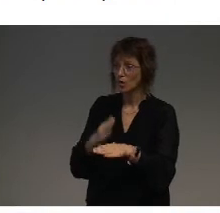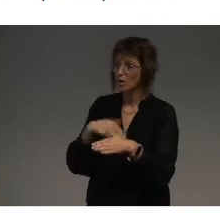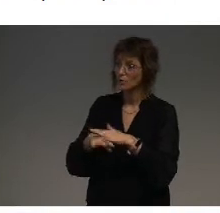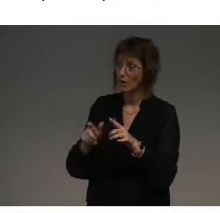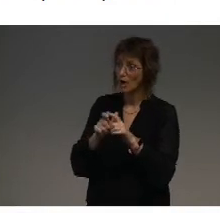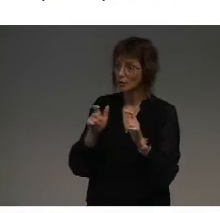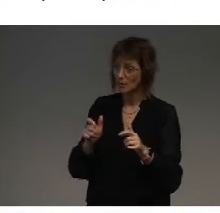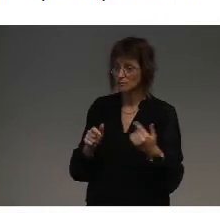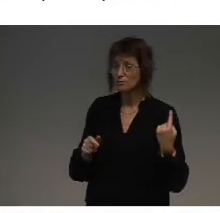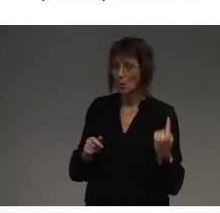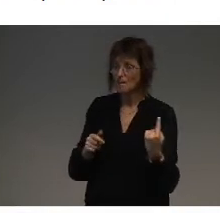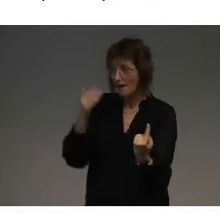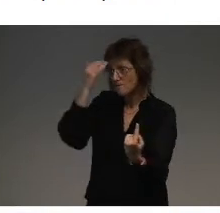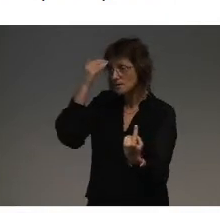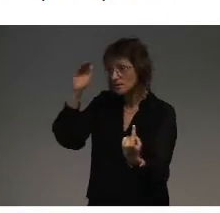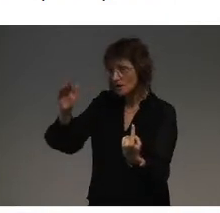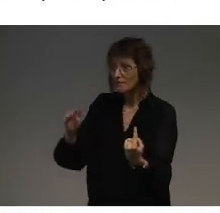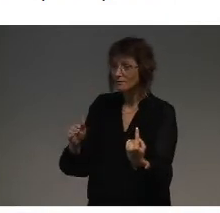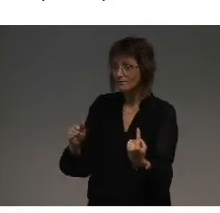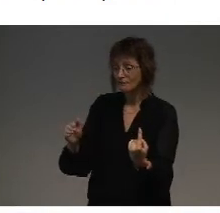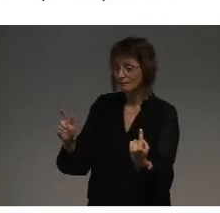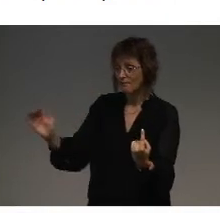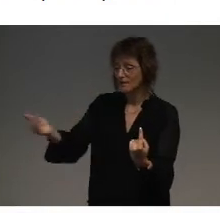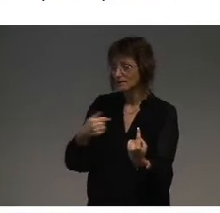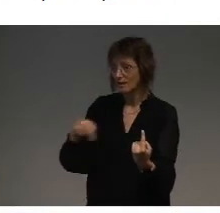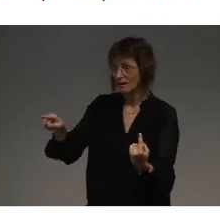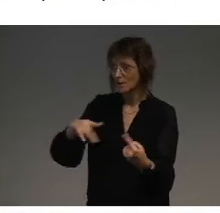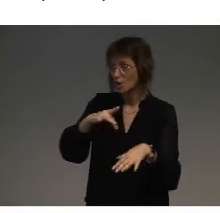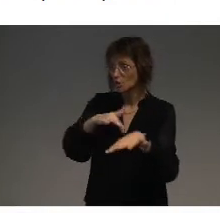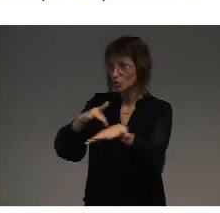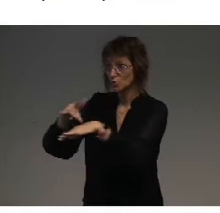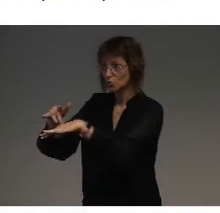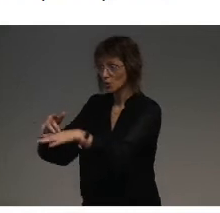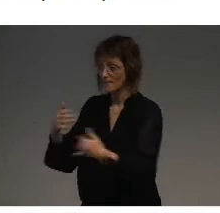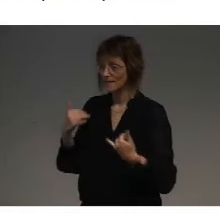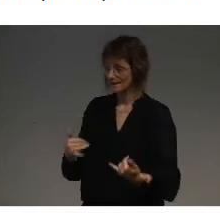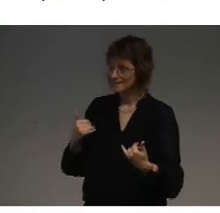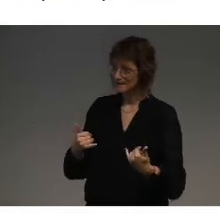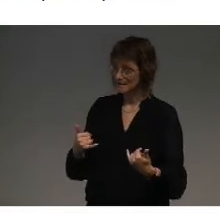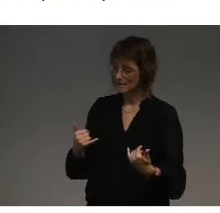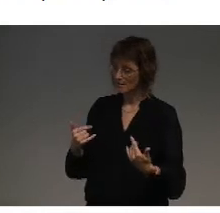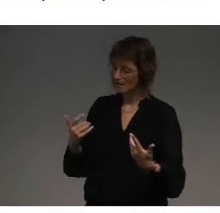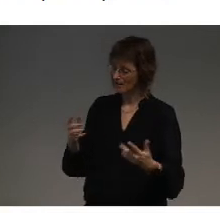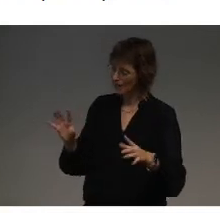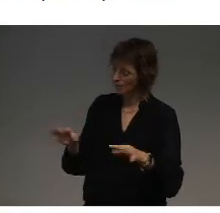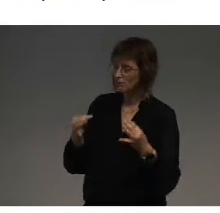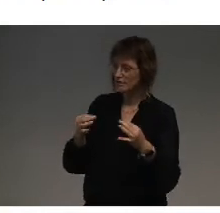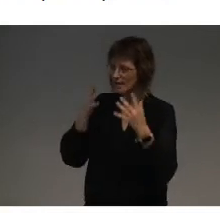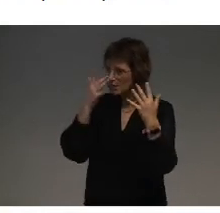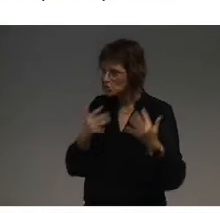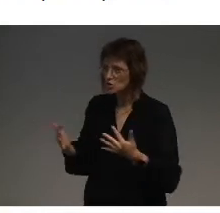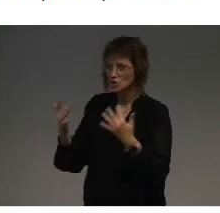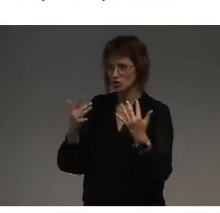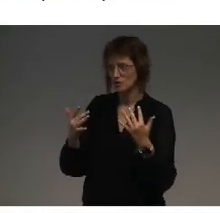on sait parfaitement qu'on est exposé à différents facteurs de risque. Mais là, voilà, ça nous a permis de l'objectiver surtout, et d'identifier un petit peu